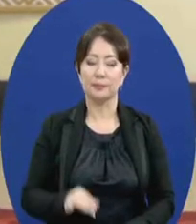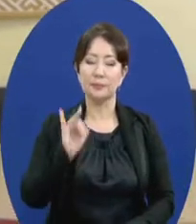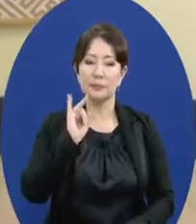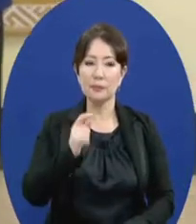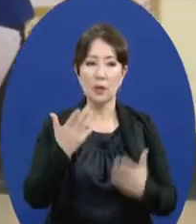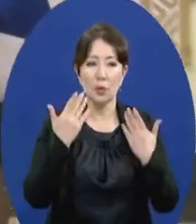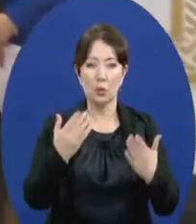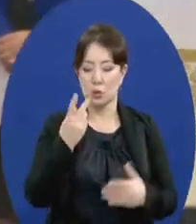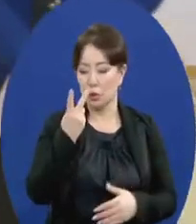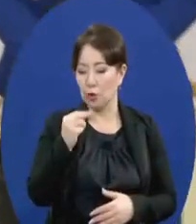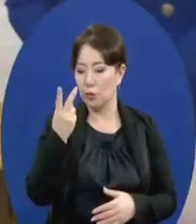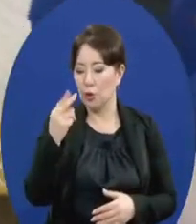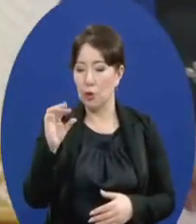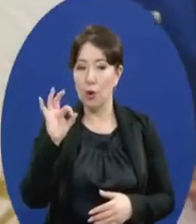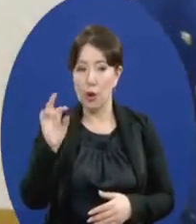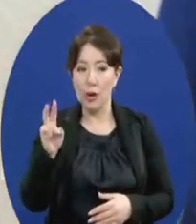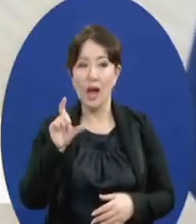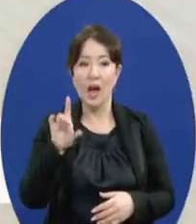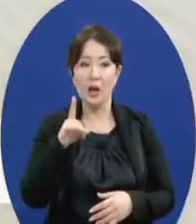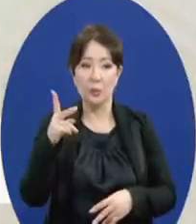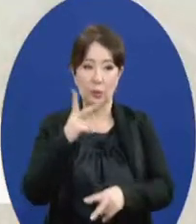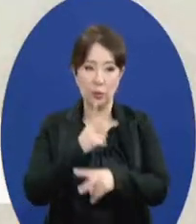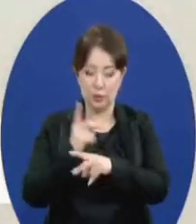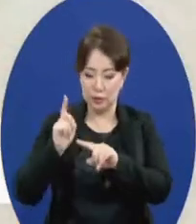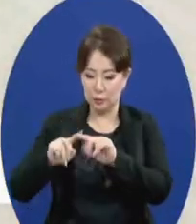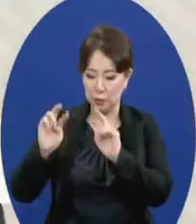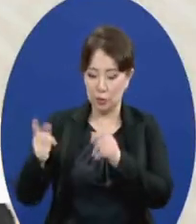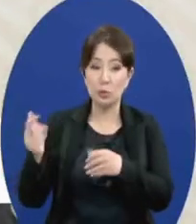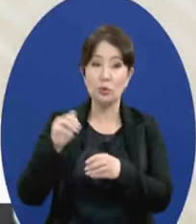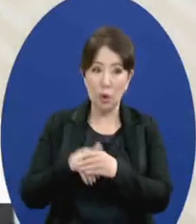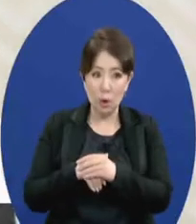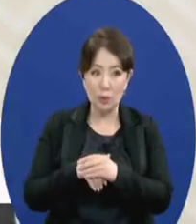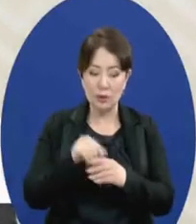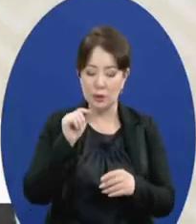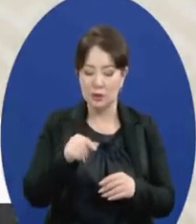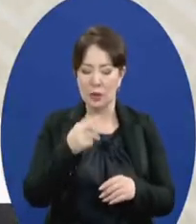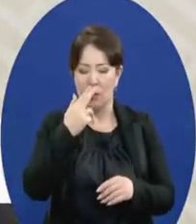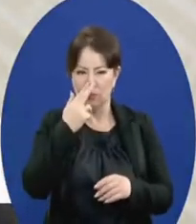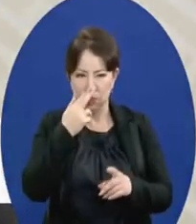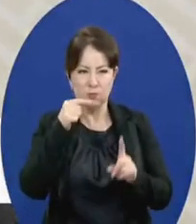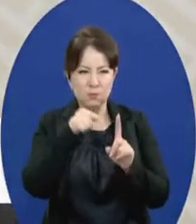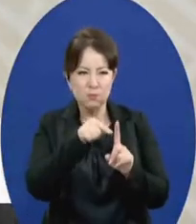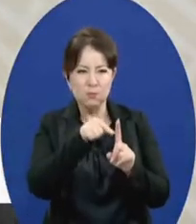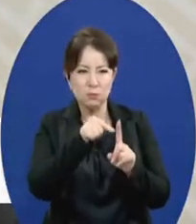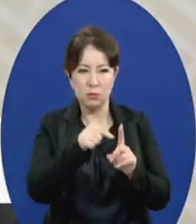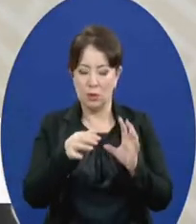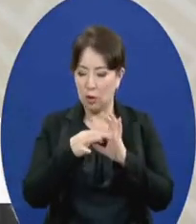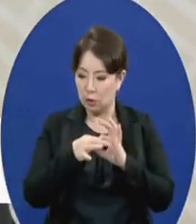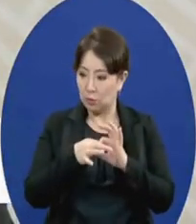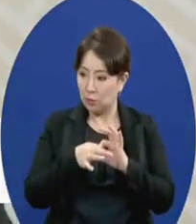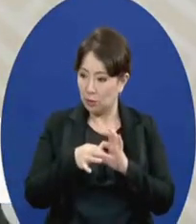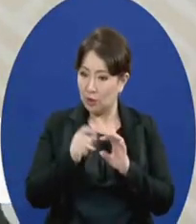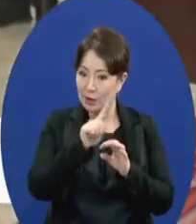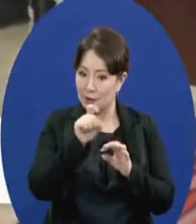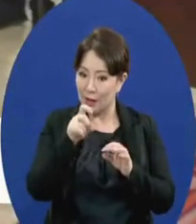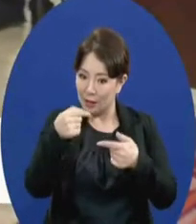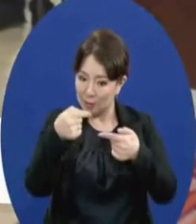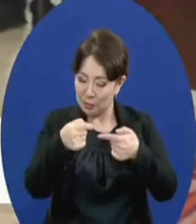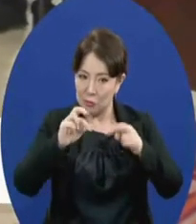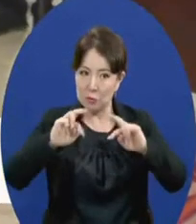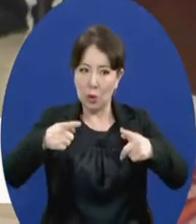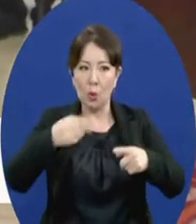Улсын хурл 2020 онд эрүүгийн хуульд нэмэлт өөрчлөлт оруулахдаа үтгэхтэй холбоотой залтыг худал мэдээлэл тараах гэж өөрчилж